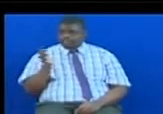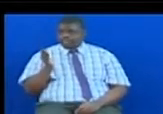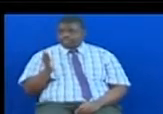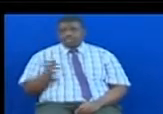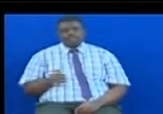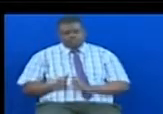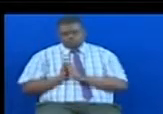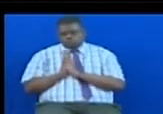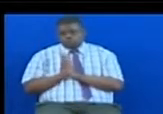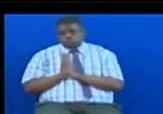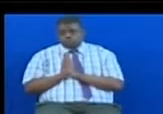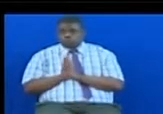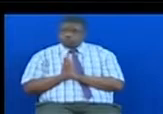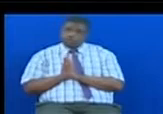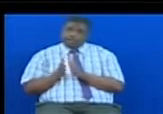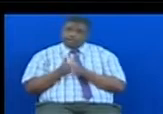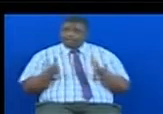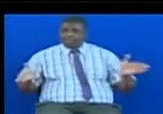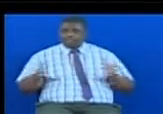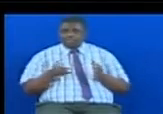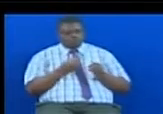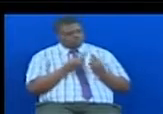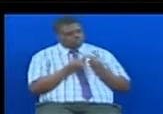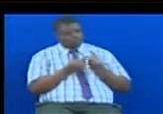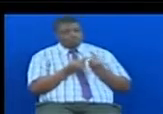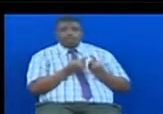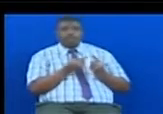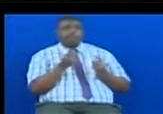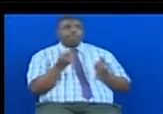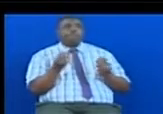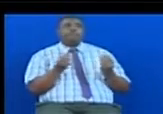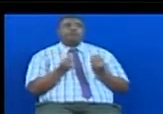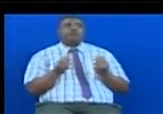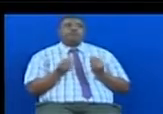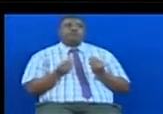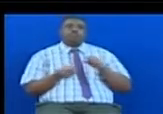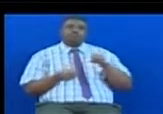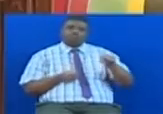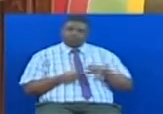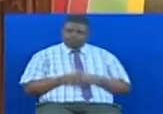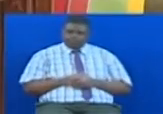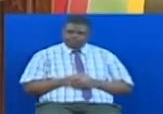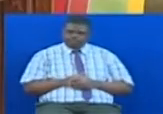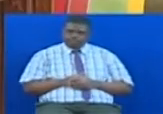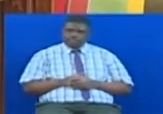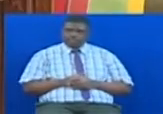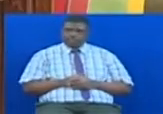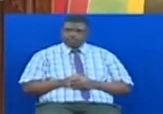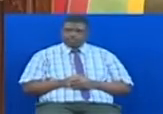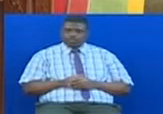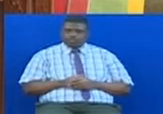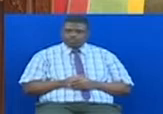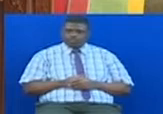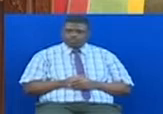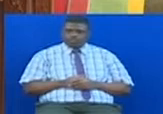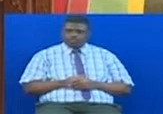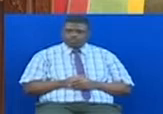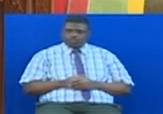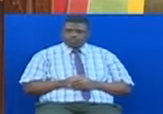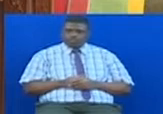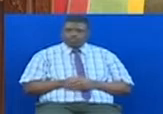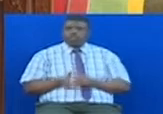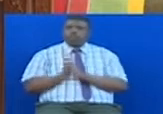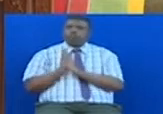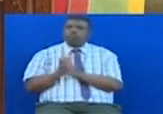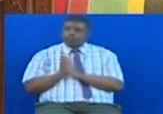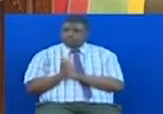nakushukuru kwa kunipa nafasi ya kusema machache. Lakini nianze kwa kutoa shukrani